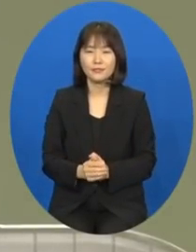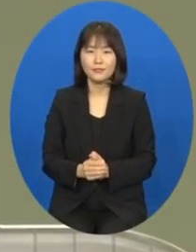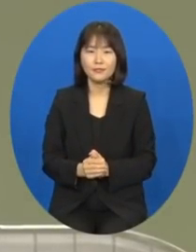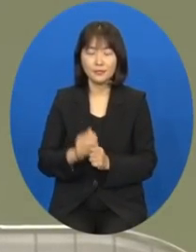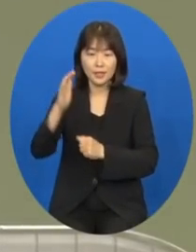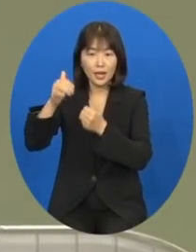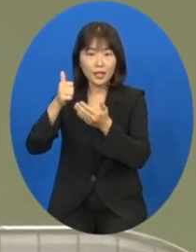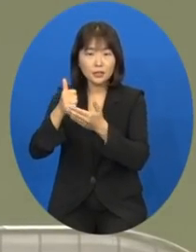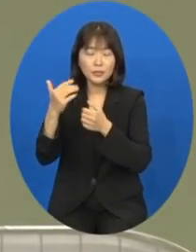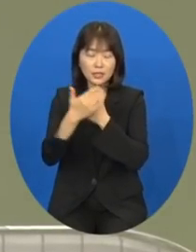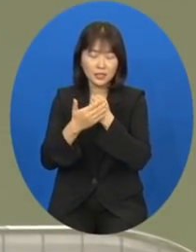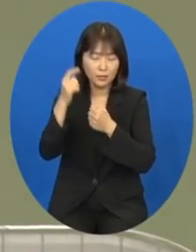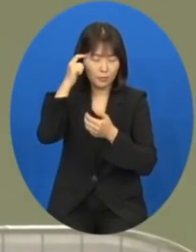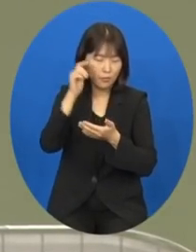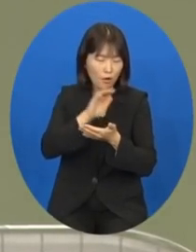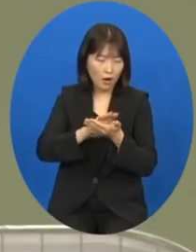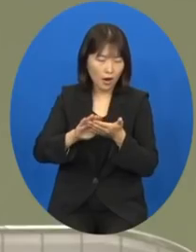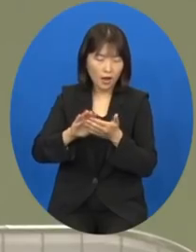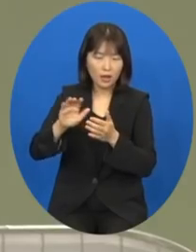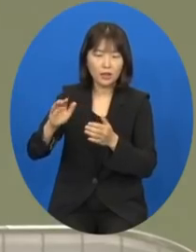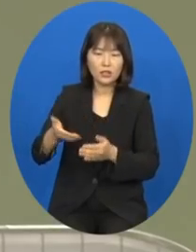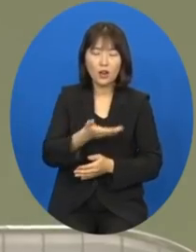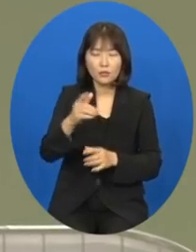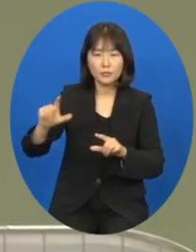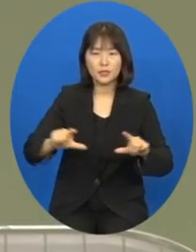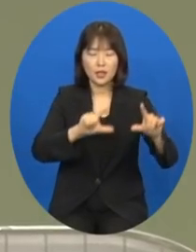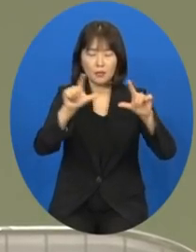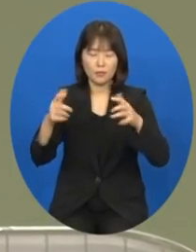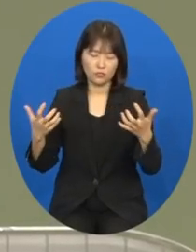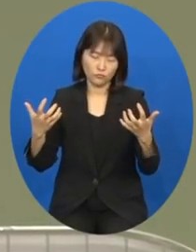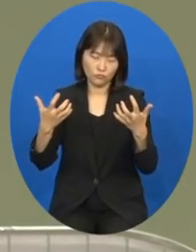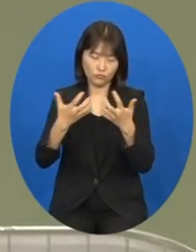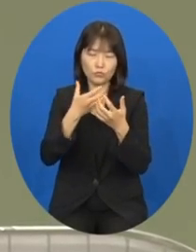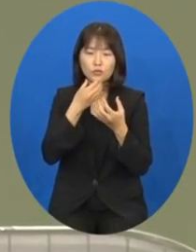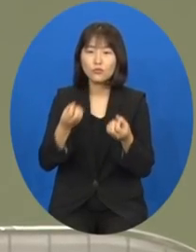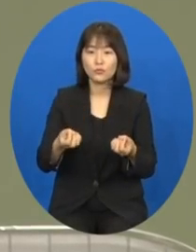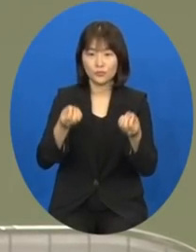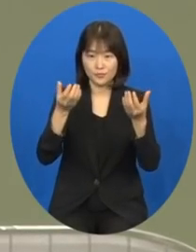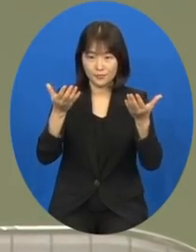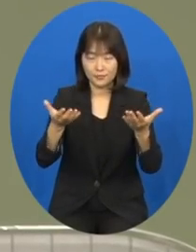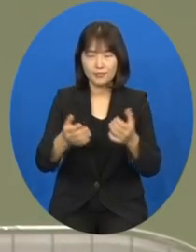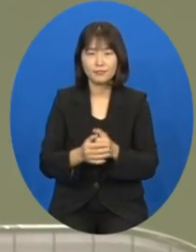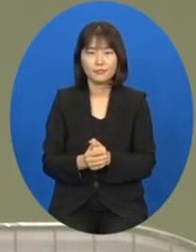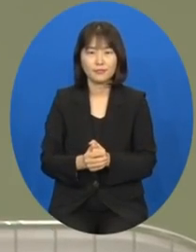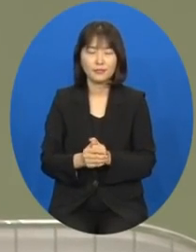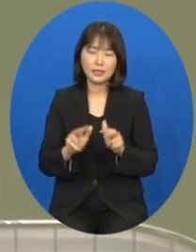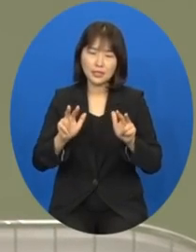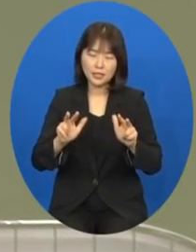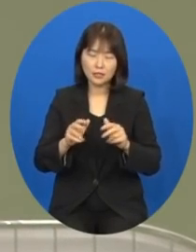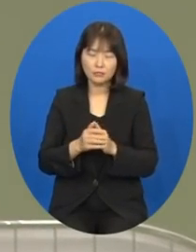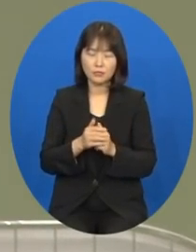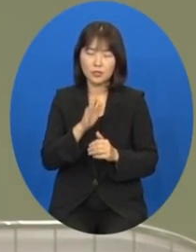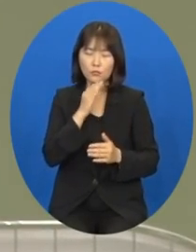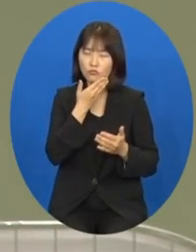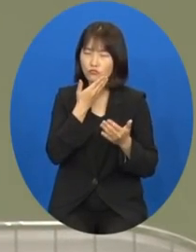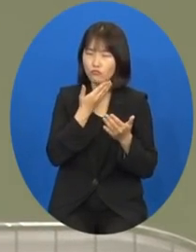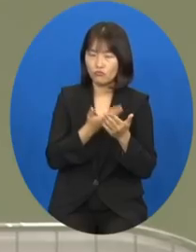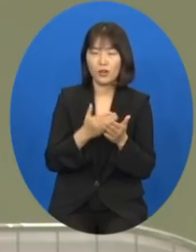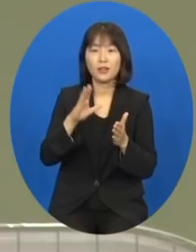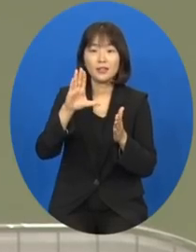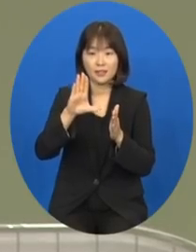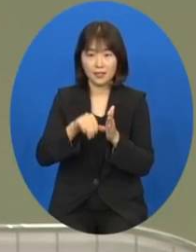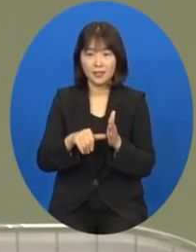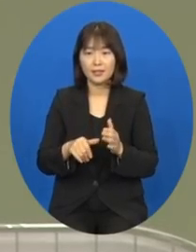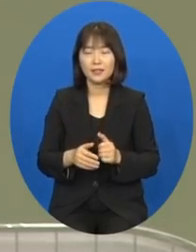우리 하나님의 은혜와 평강이 여러분들의 삶 가운데 충만하시기를 축복합니다 우린 시기적으로 굉장히 중요한 시기를 보내고